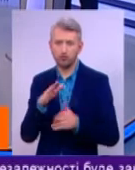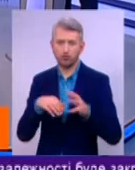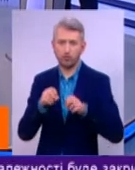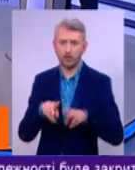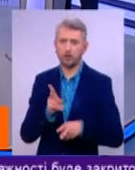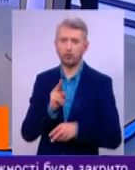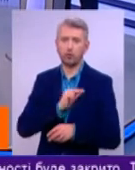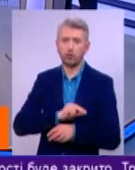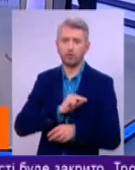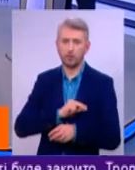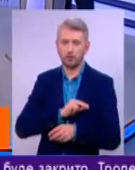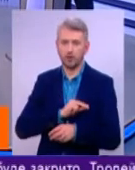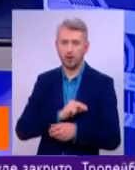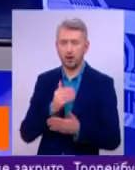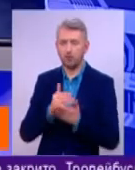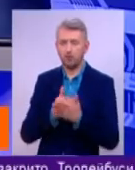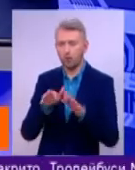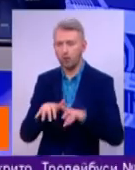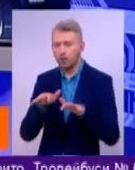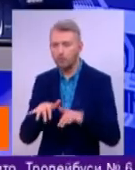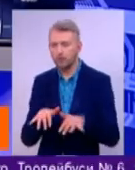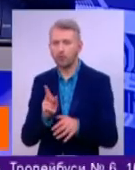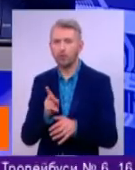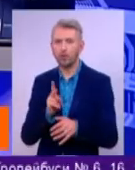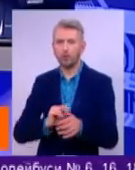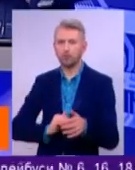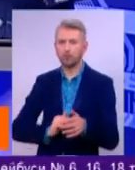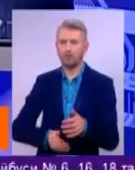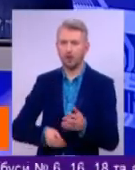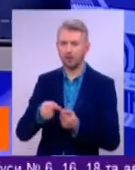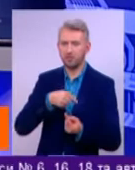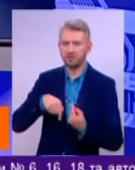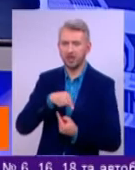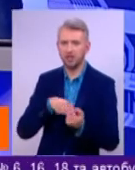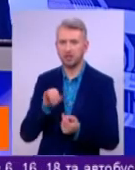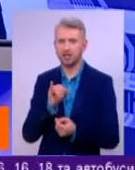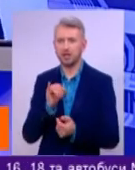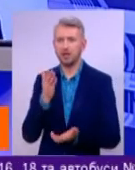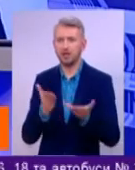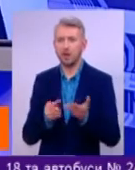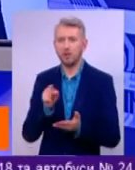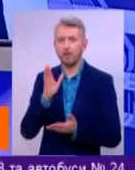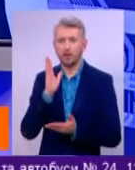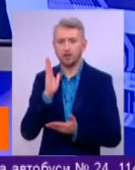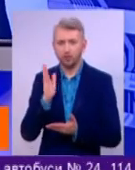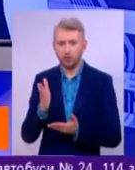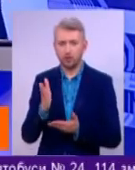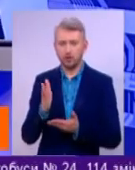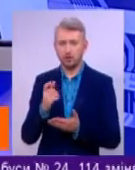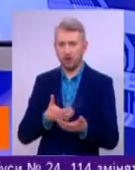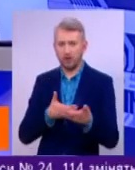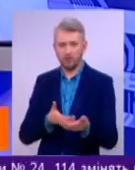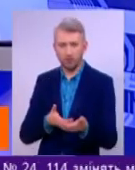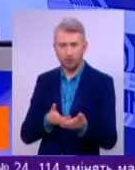хтось працює, там, умовно кажучи, програмістом, чи хтось приватний підприємець, і якщо він буде з